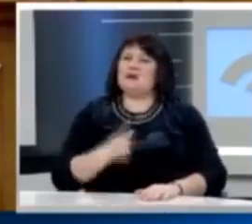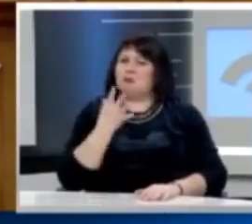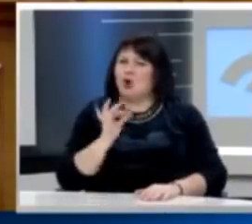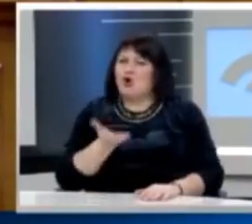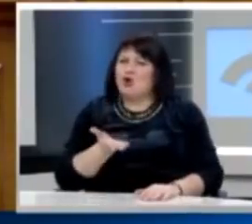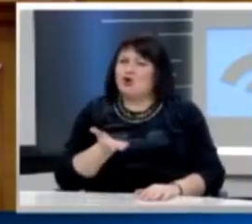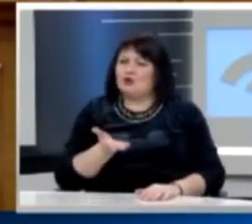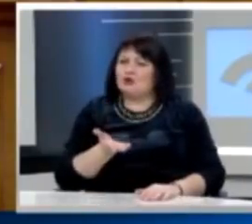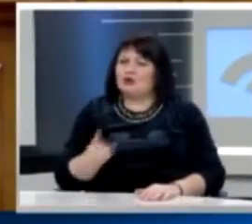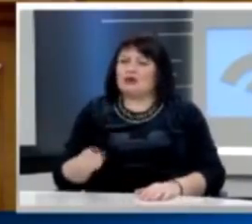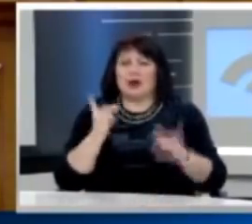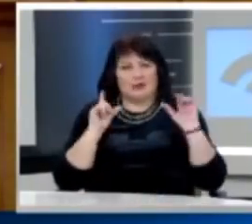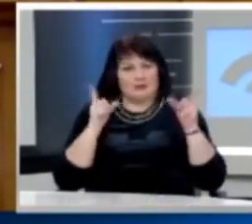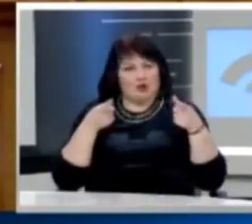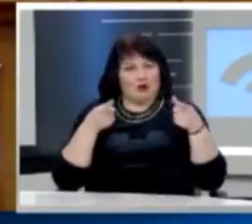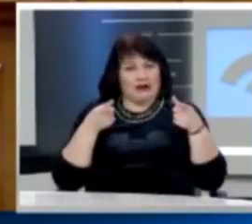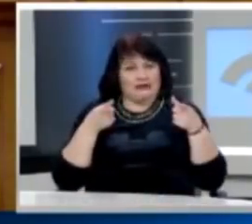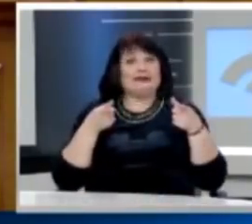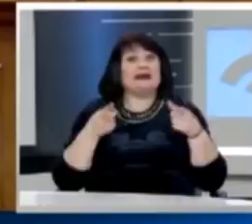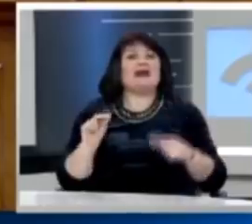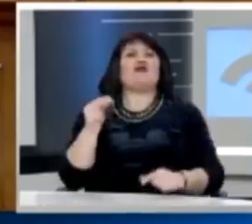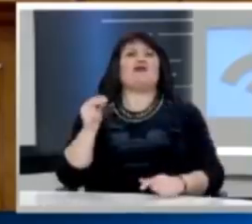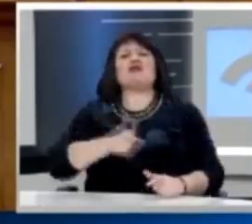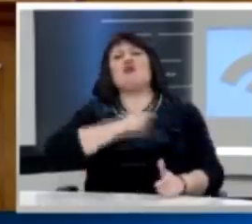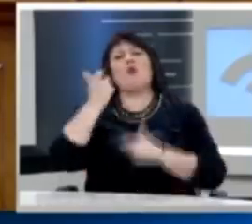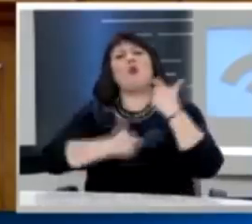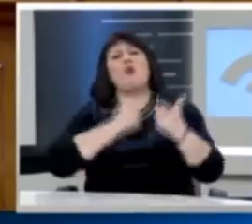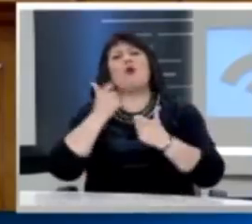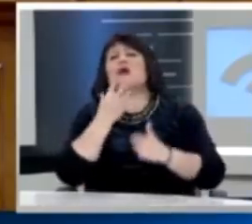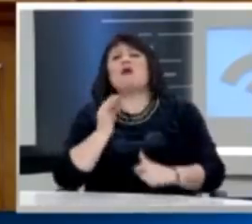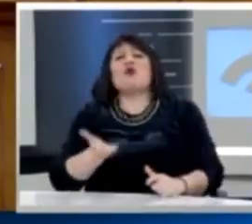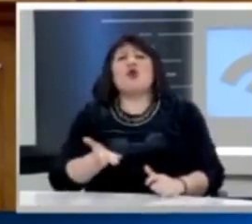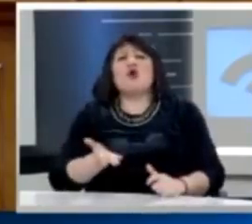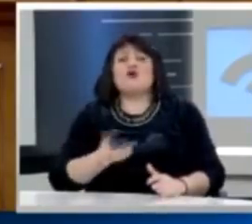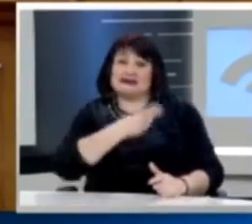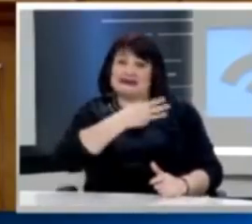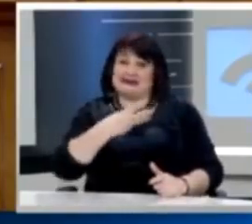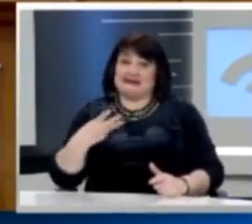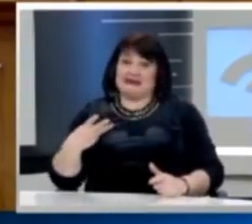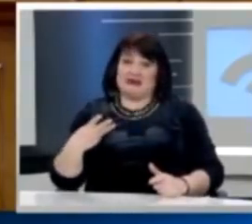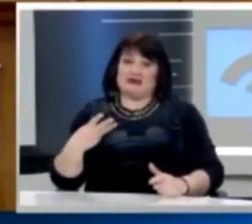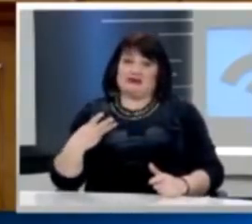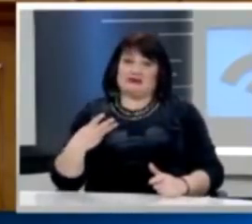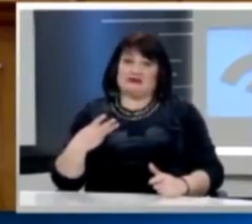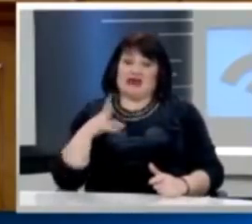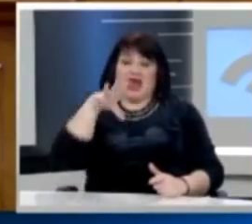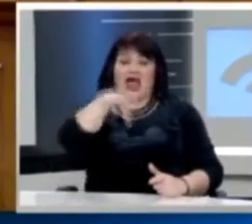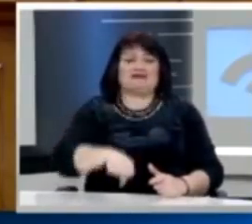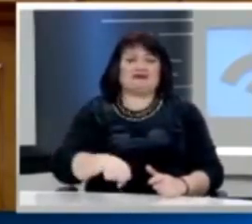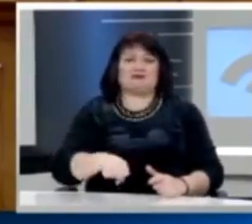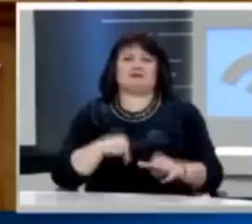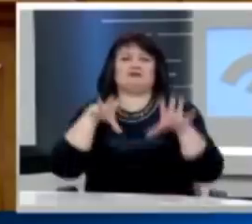λόγος που η Νέα Δημοκρατία και τα στελέχη της φωνάζουν είναι γιατί ο ΣΥΡΙΖΑ της έχει πάρει την μπουκιά από το